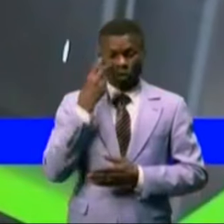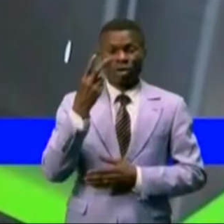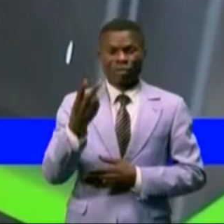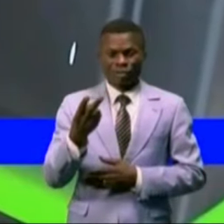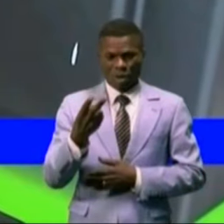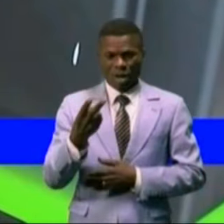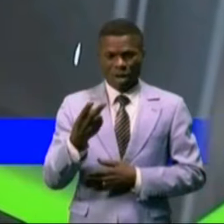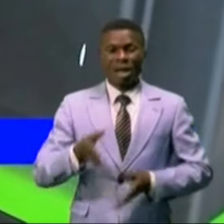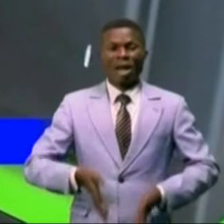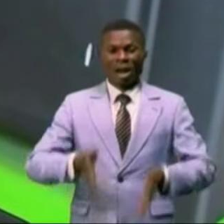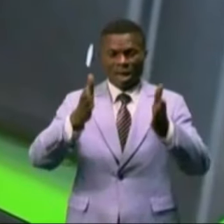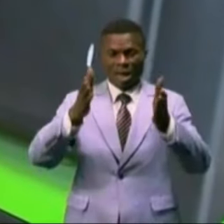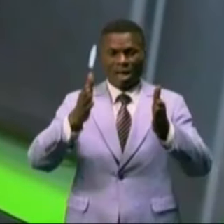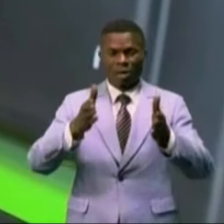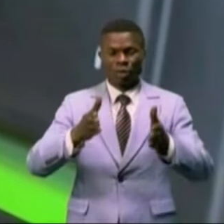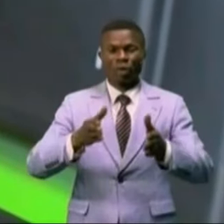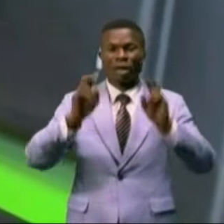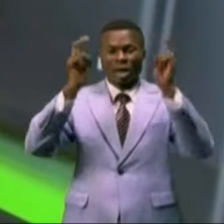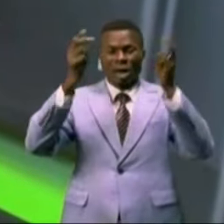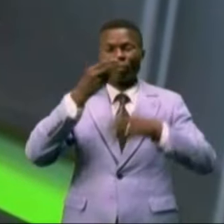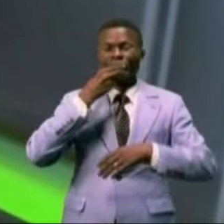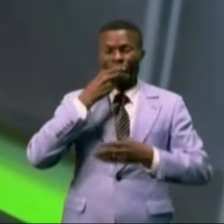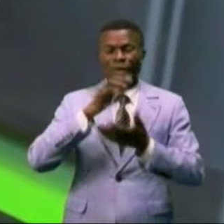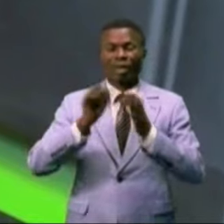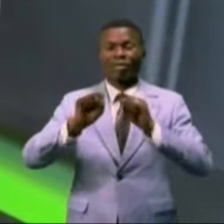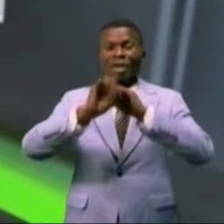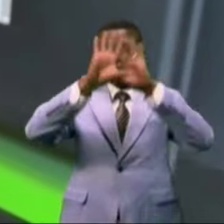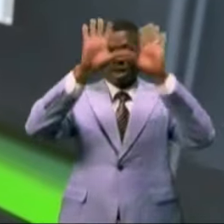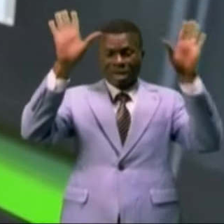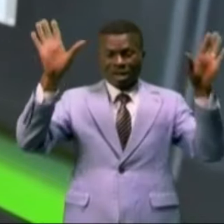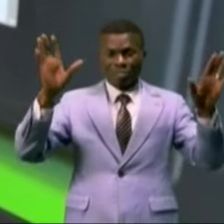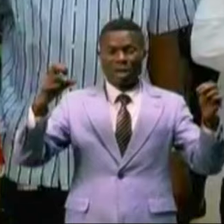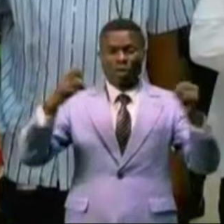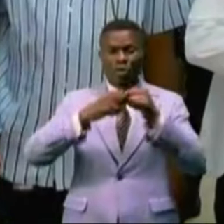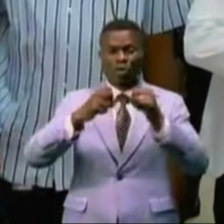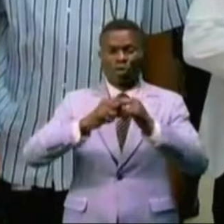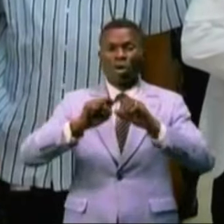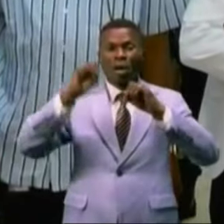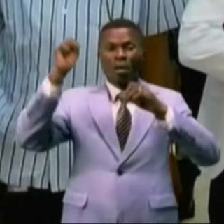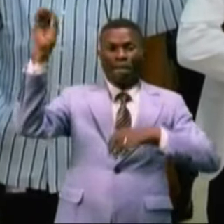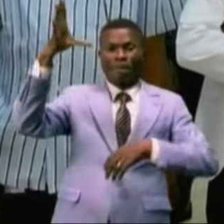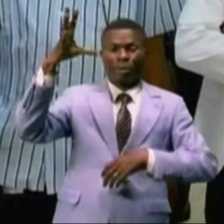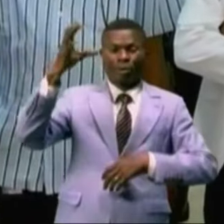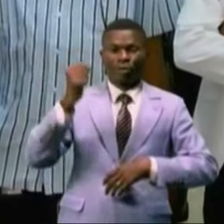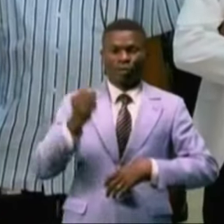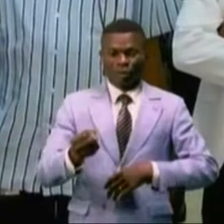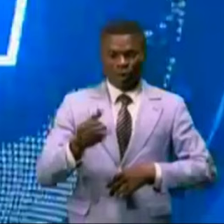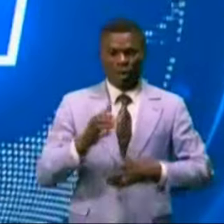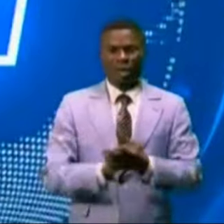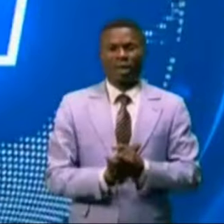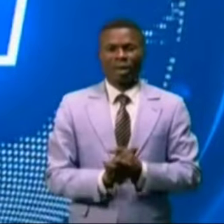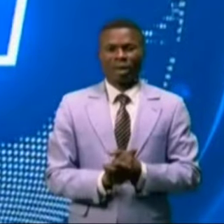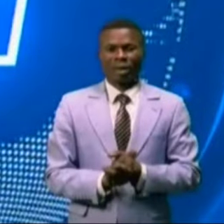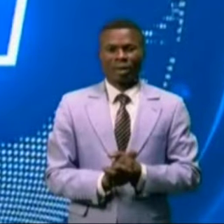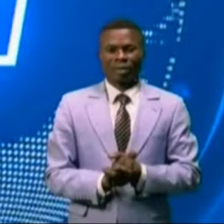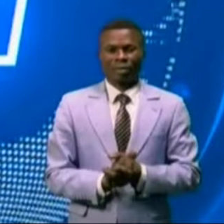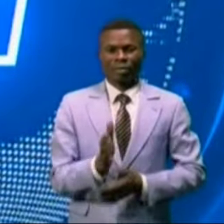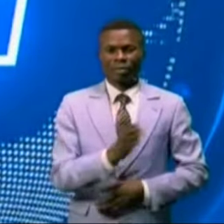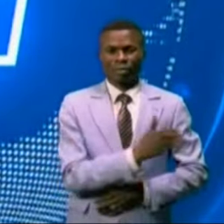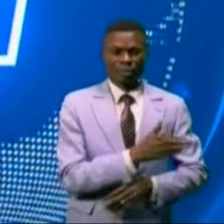puisse être quelque peu indépendant, n'est-ce pas, de la dépendance en énergie mécanique.